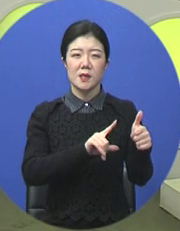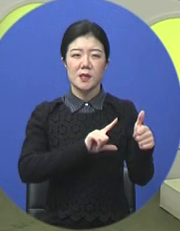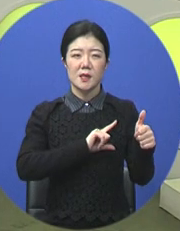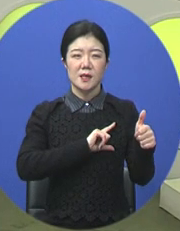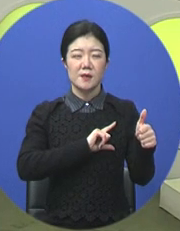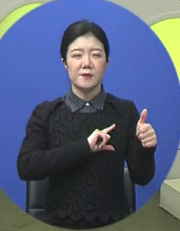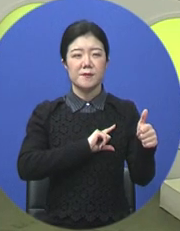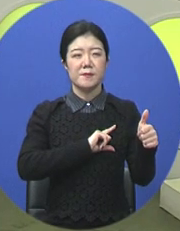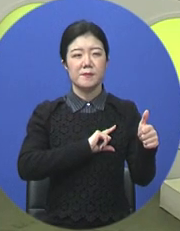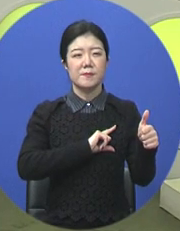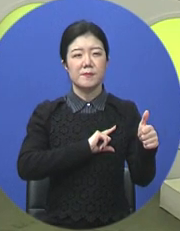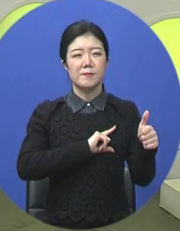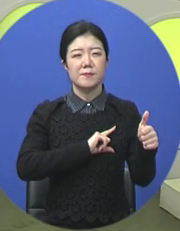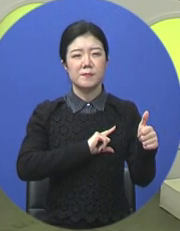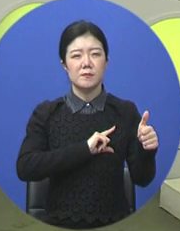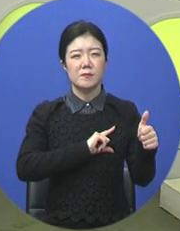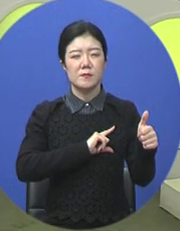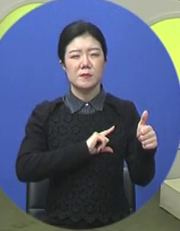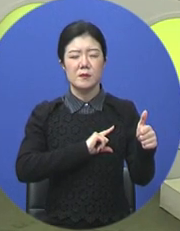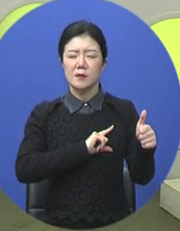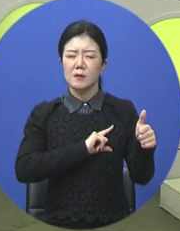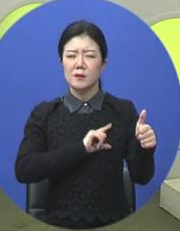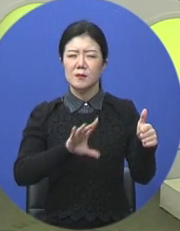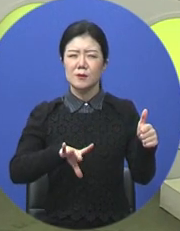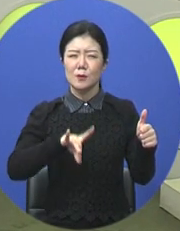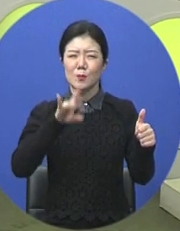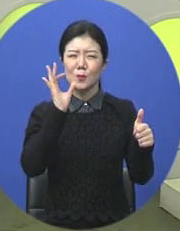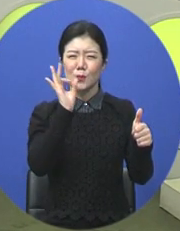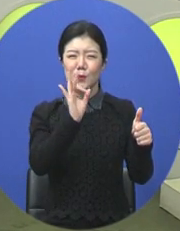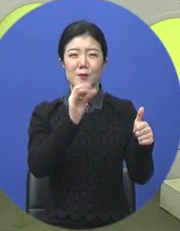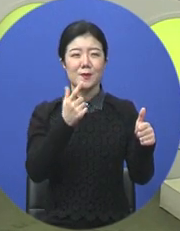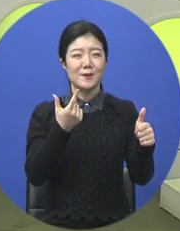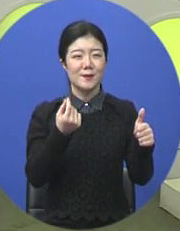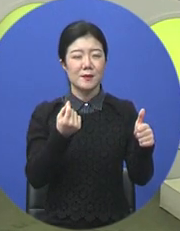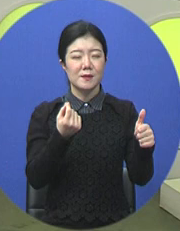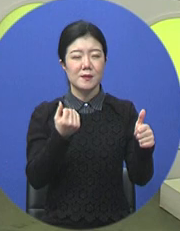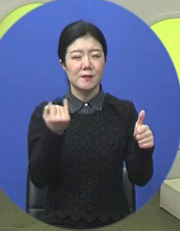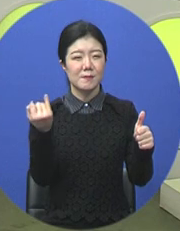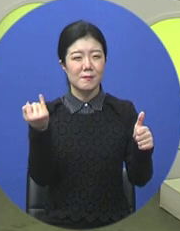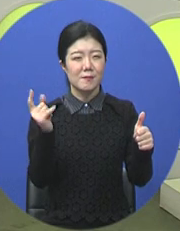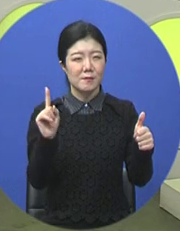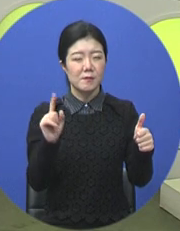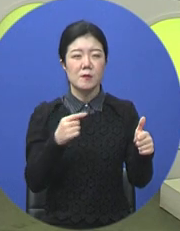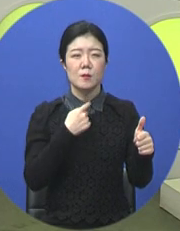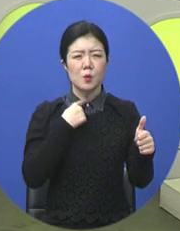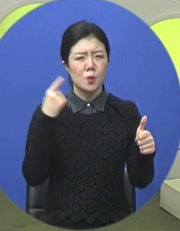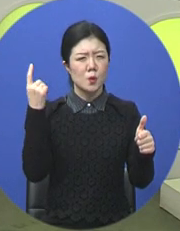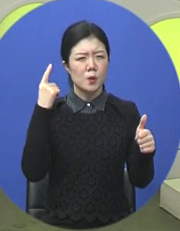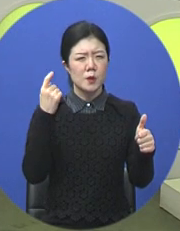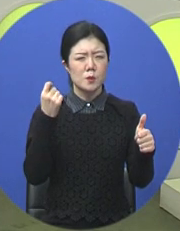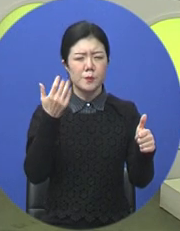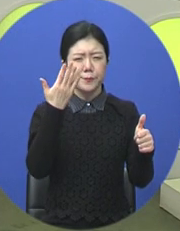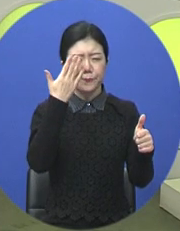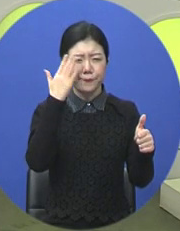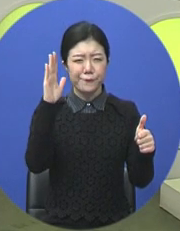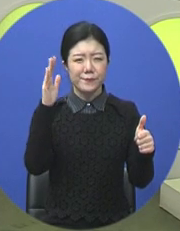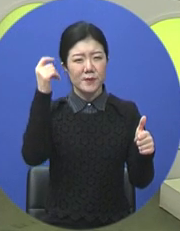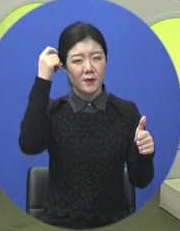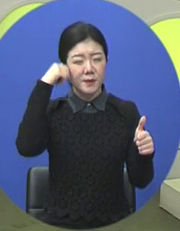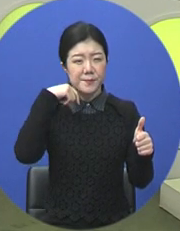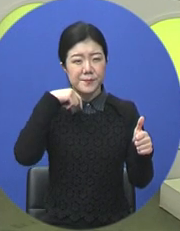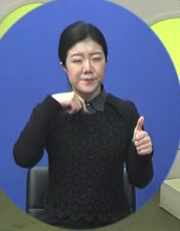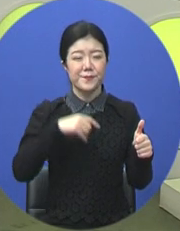미 으 제가 좀 접하지 않은 그런 조난 같아요 아이신 아 번주 너 목소리가 좀 낫다 않은 느낌이에요